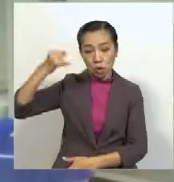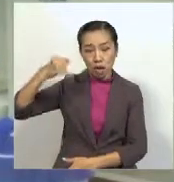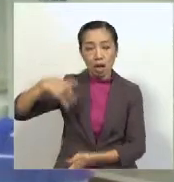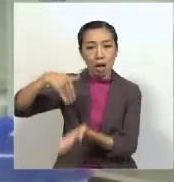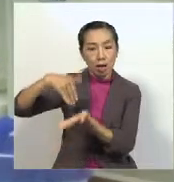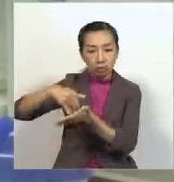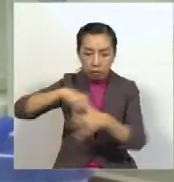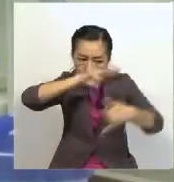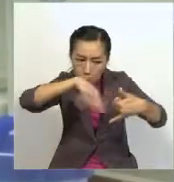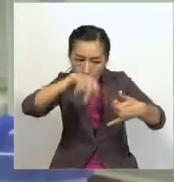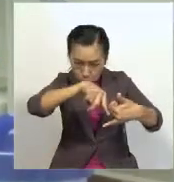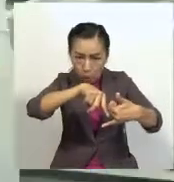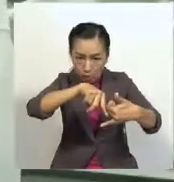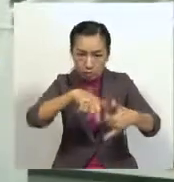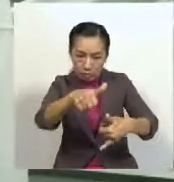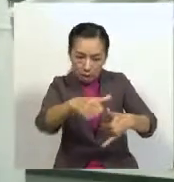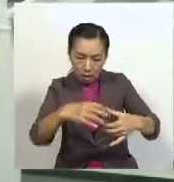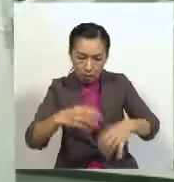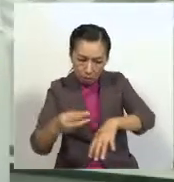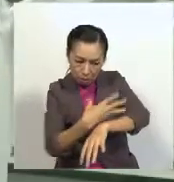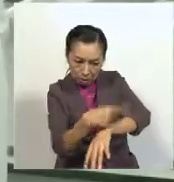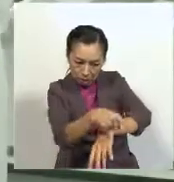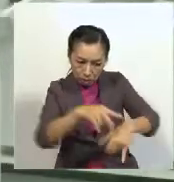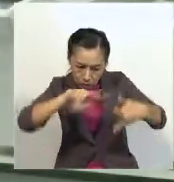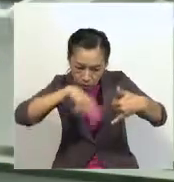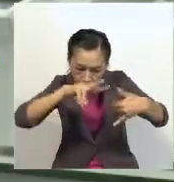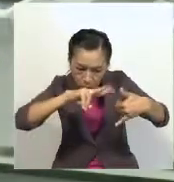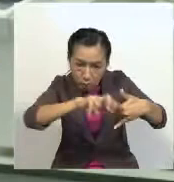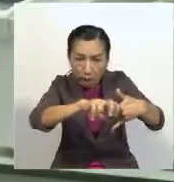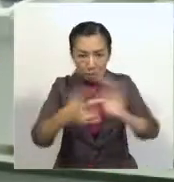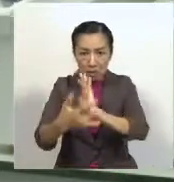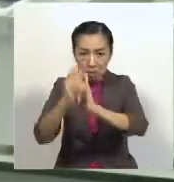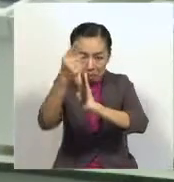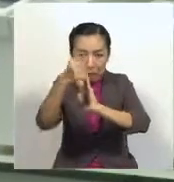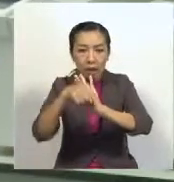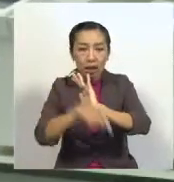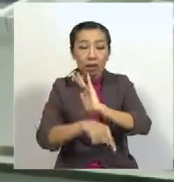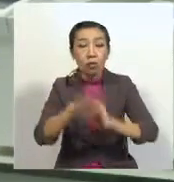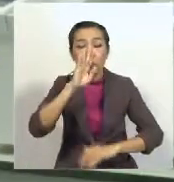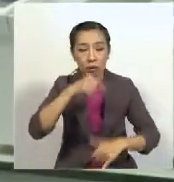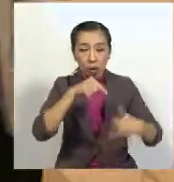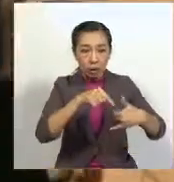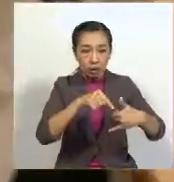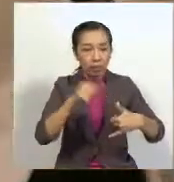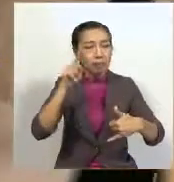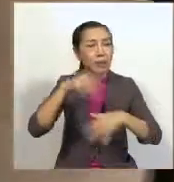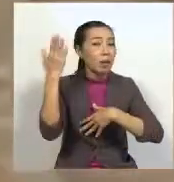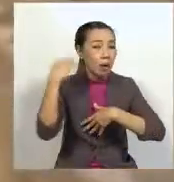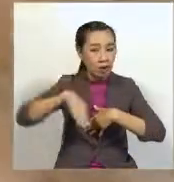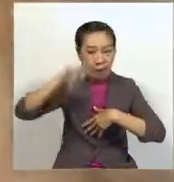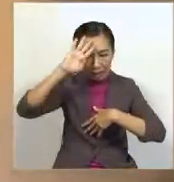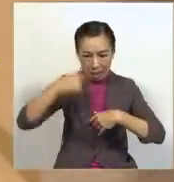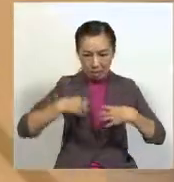ตรวจการกลายพันธุ์ของเซลล์มะเร็งโดยใช้เทคโนโลยีที่ทันสมัยนำเนื้อเยื่อมะเร็งของผู้ป่วยมาสกัดสารพันธุกรรม